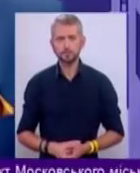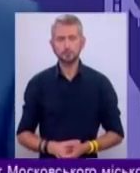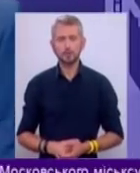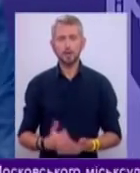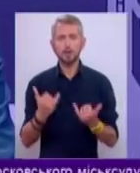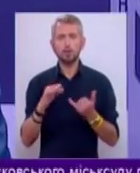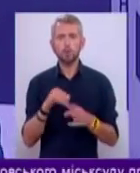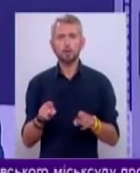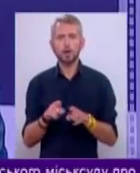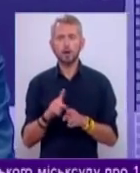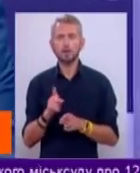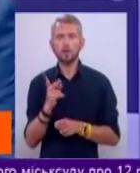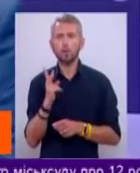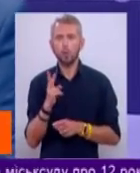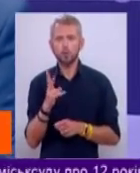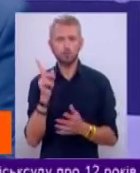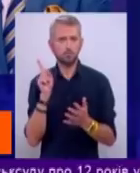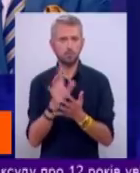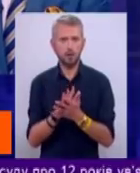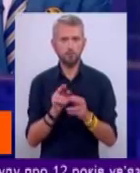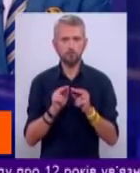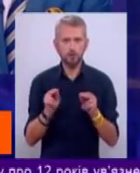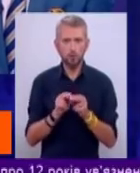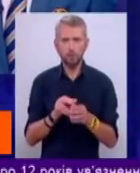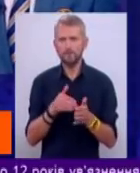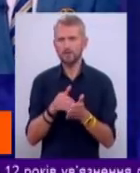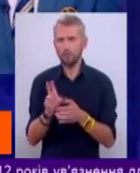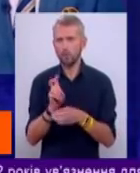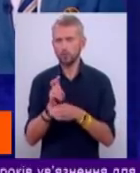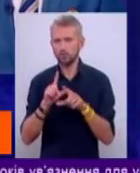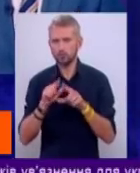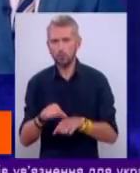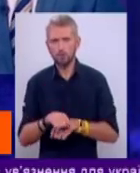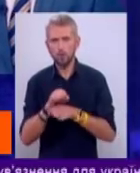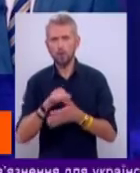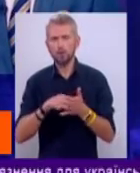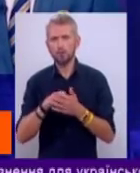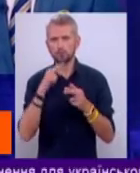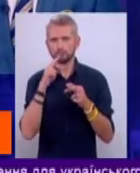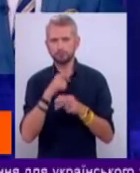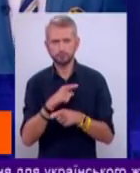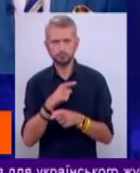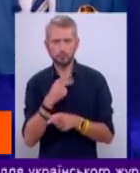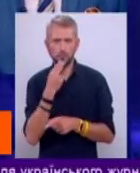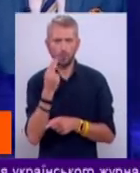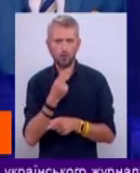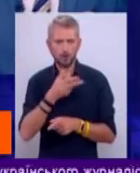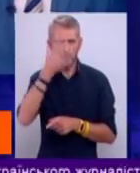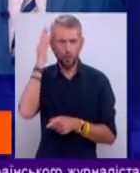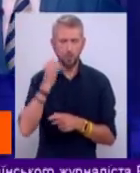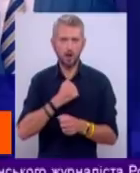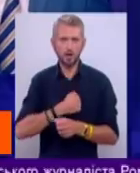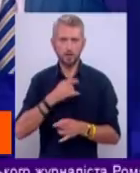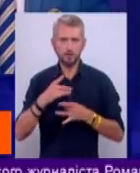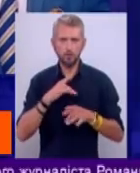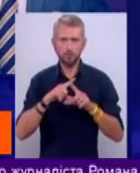Отже, зараз про таке. З ножицями на вчительку відмова ходити до школи, бойкот через не той колір волосся. Агресія і неврози в